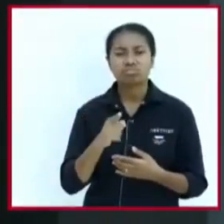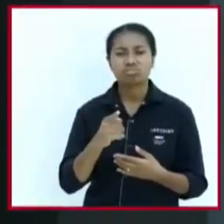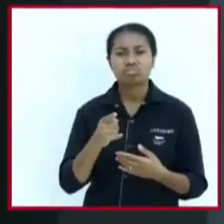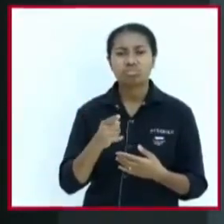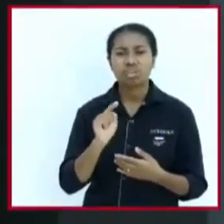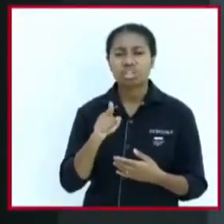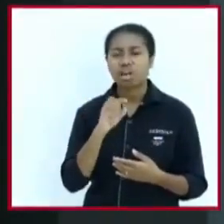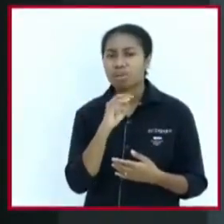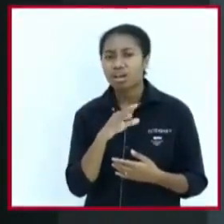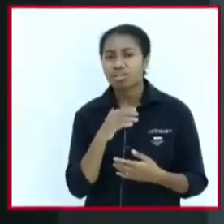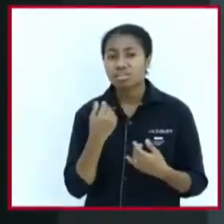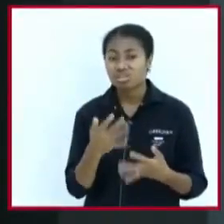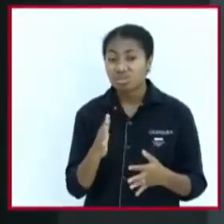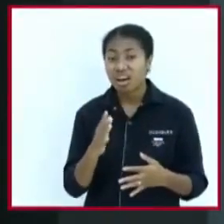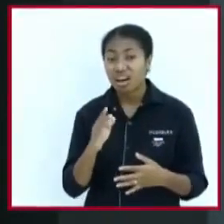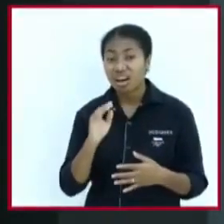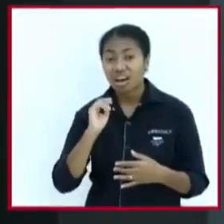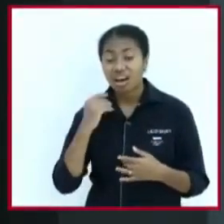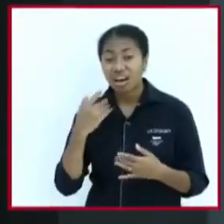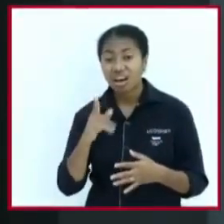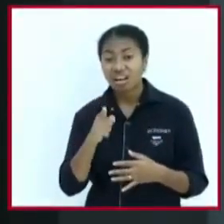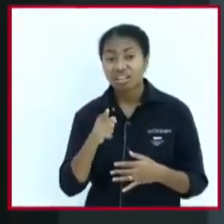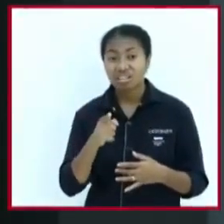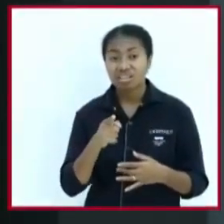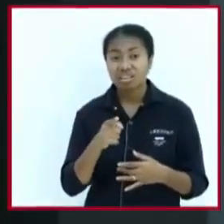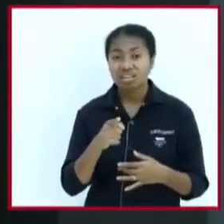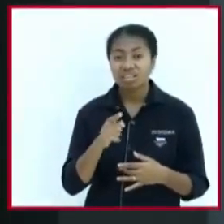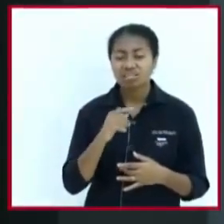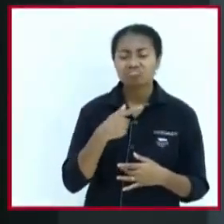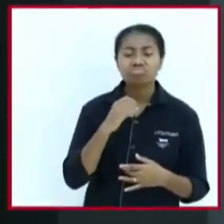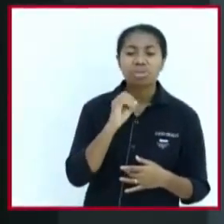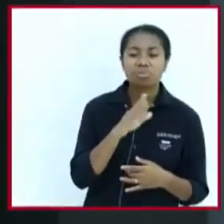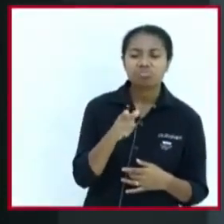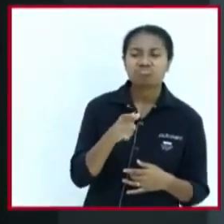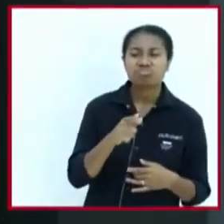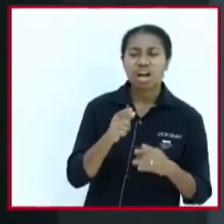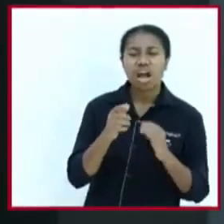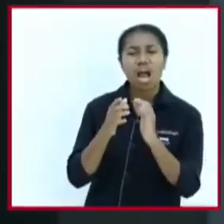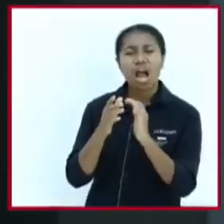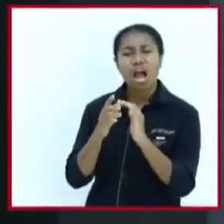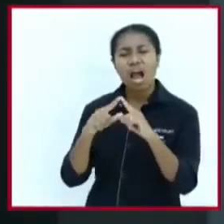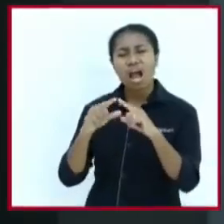sudah Kak agamamu agamamu agamaku agamaku mari